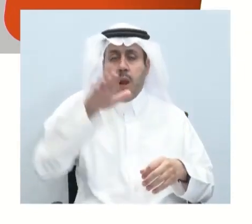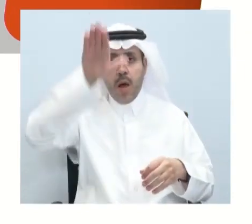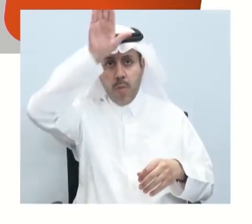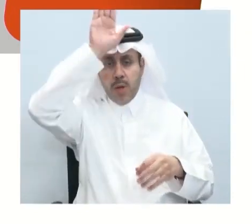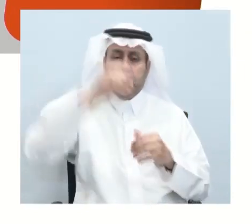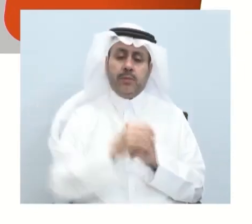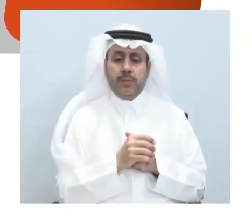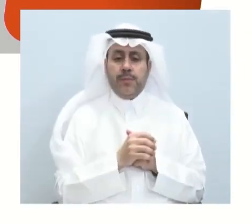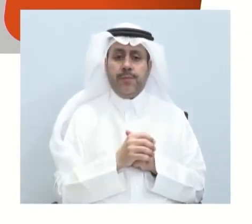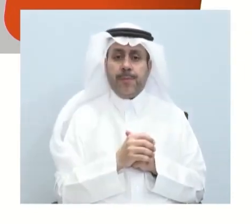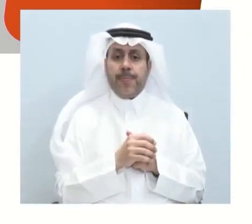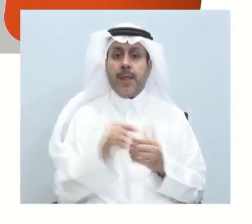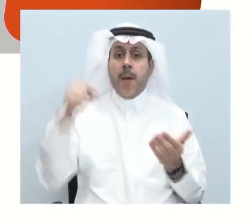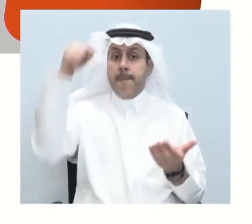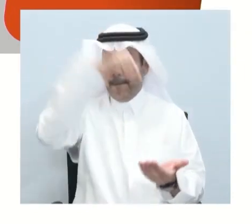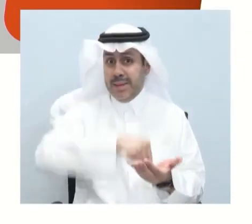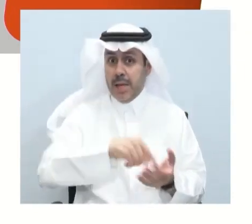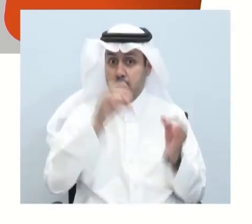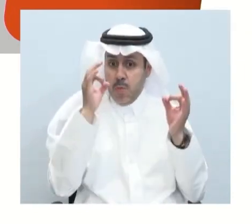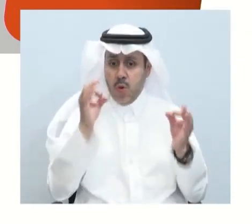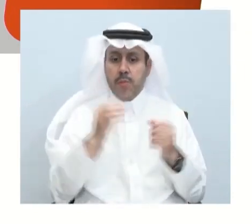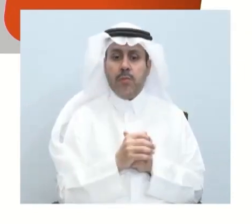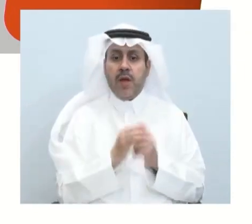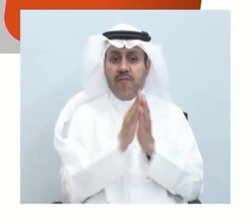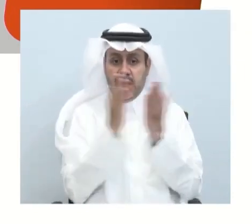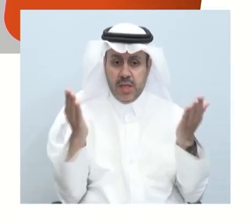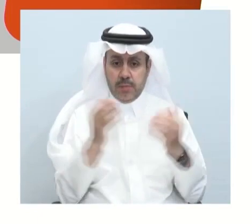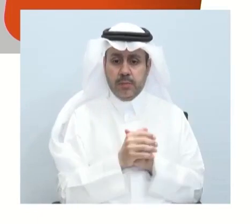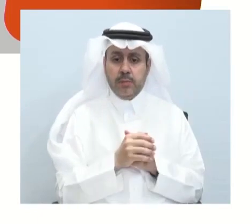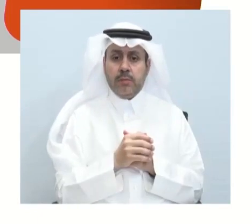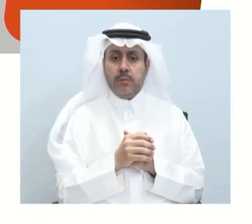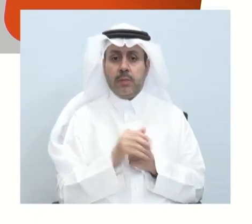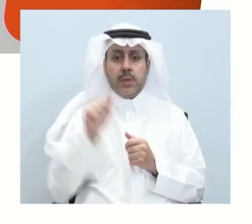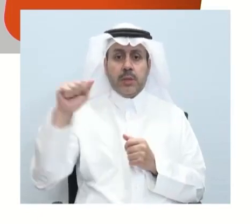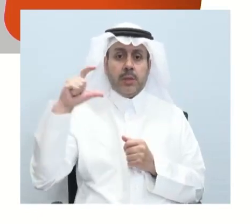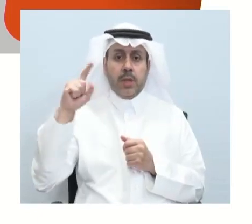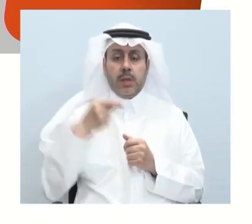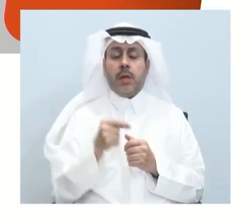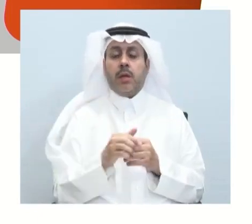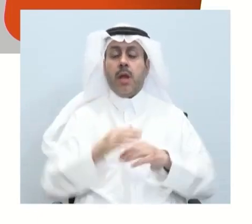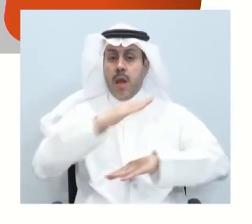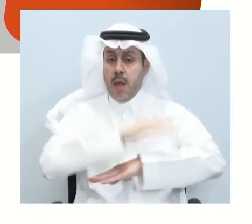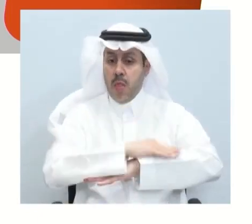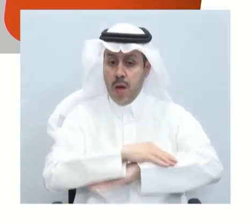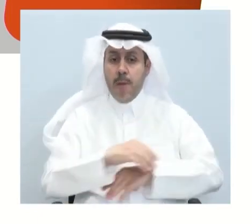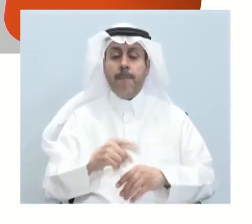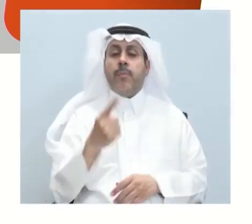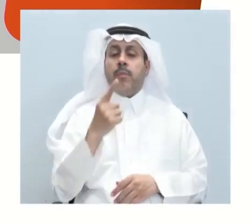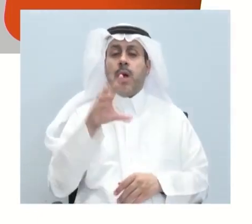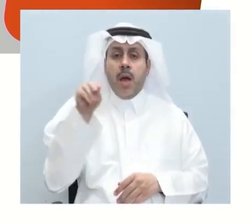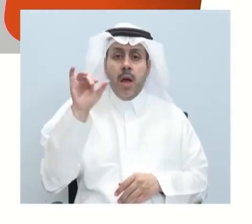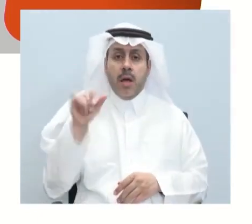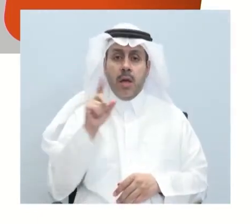اخواني واخواتي ننظر فيه كما هو معكم في الكتاب صدر نظام هيئه البيعه بالمملكه العربيه السعوديه